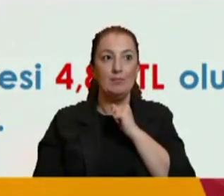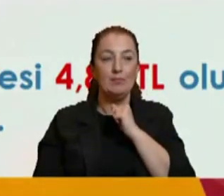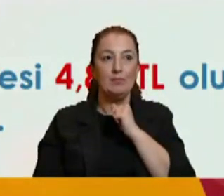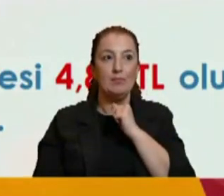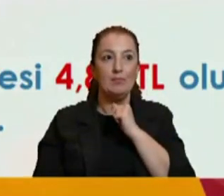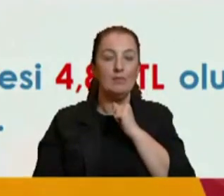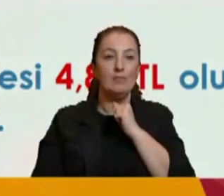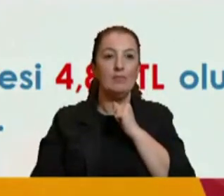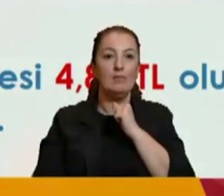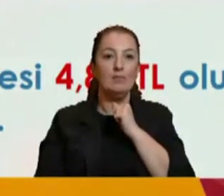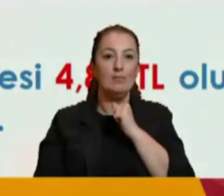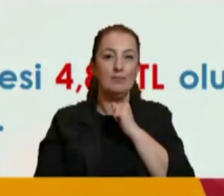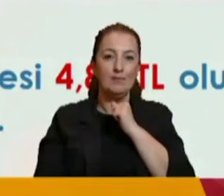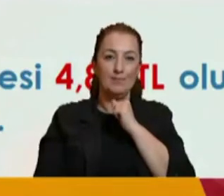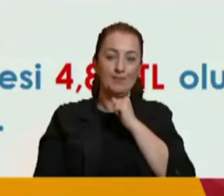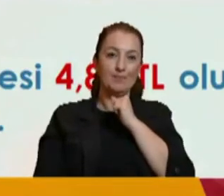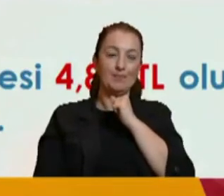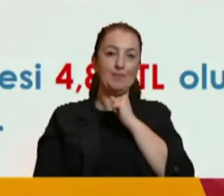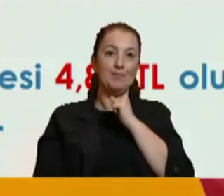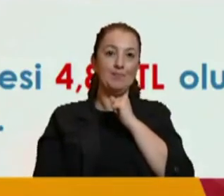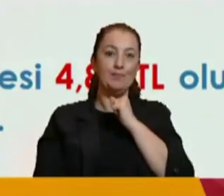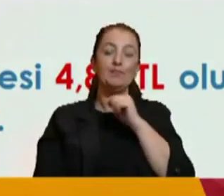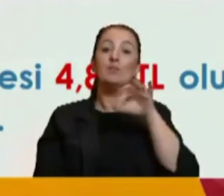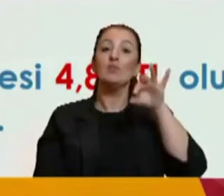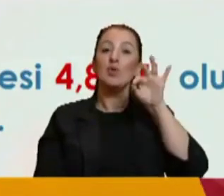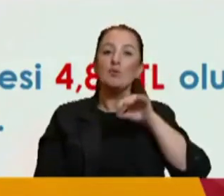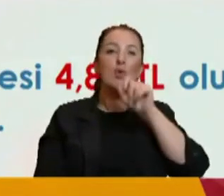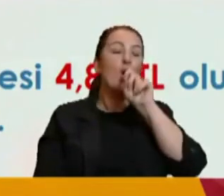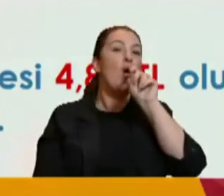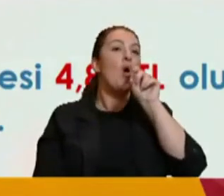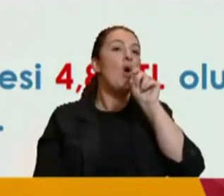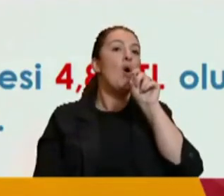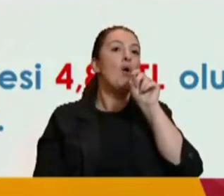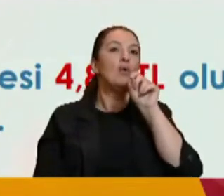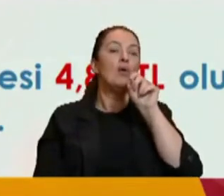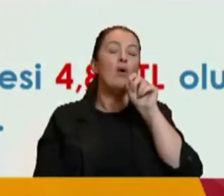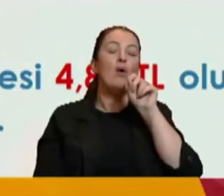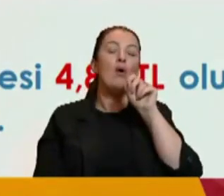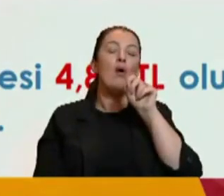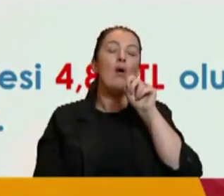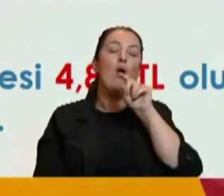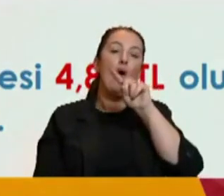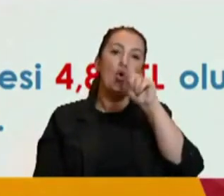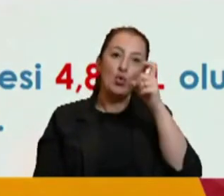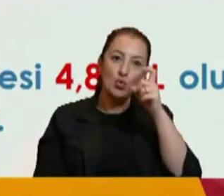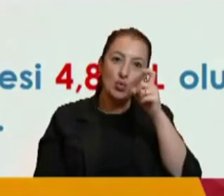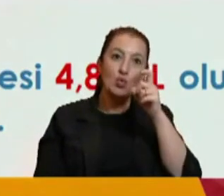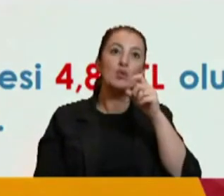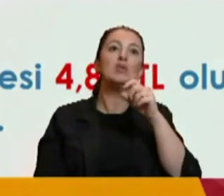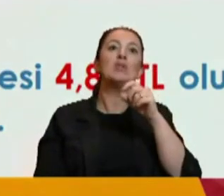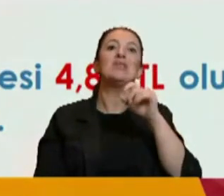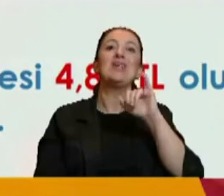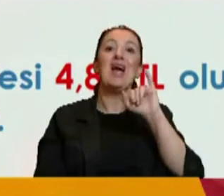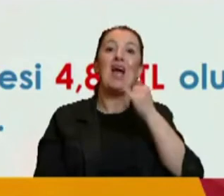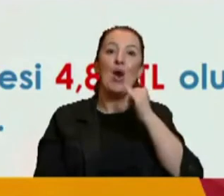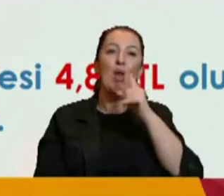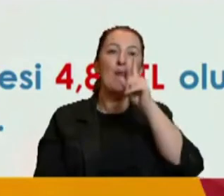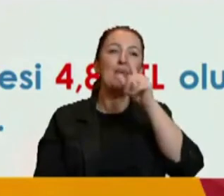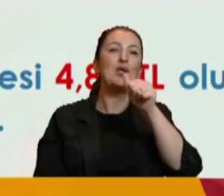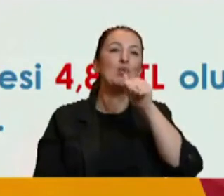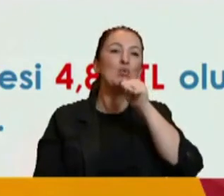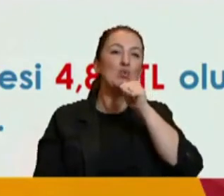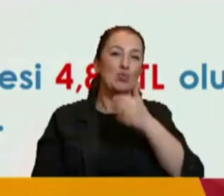Evet şimdi 12 Pardon 19 litrelik bir damacana